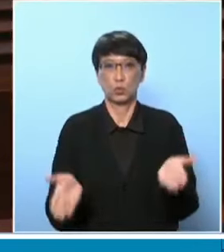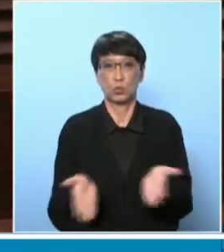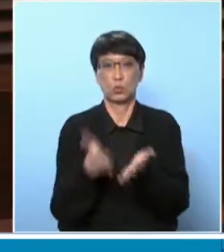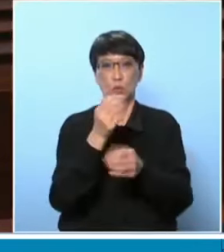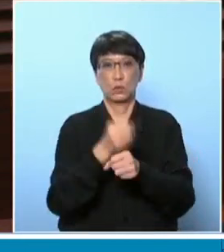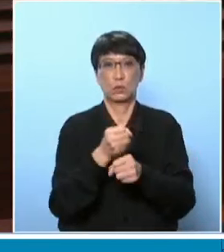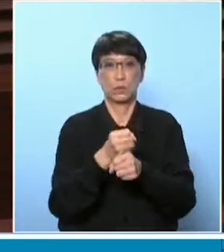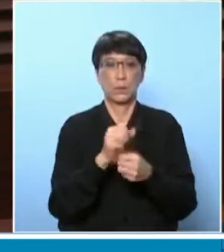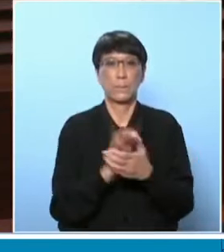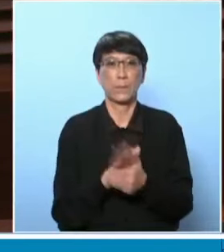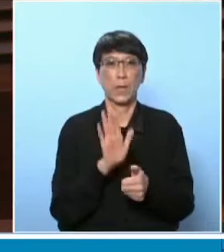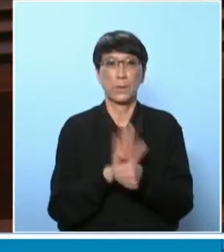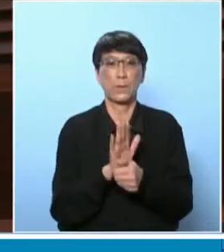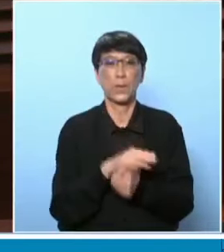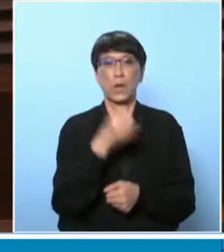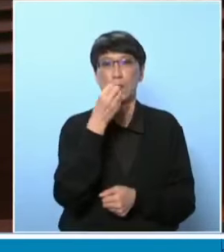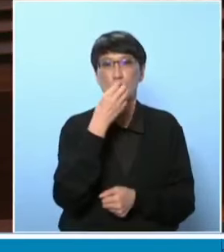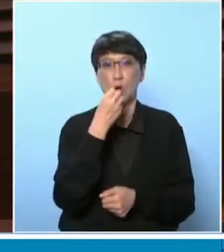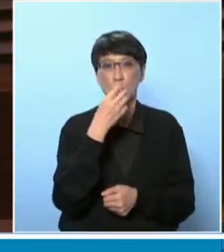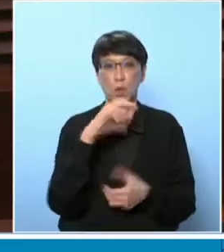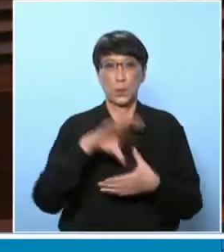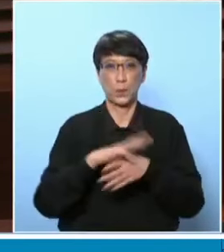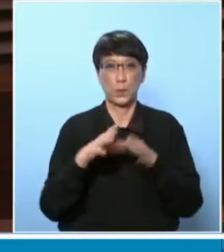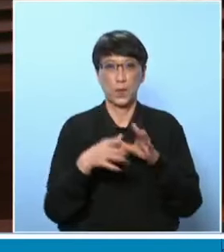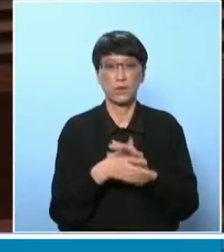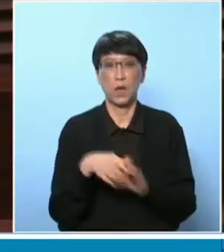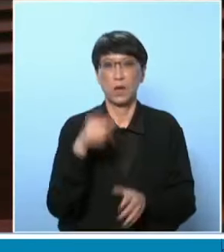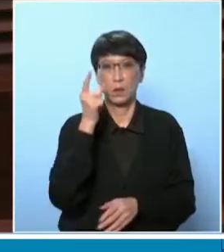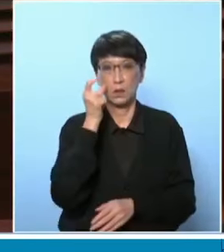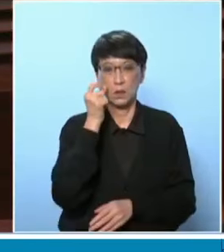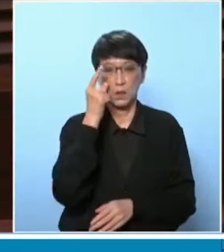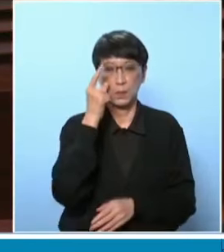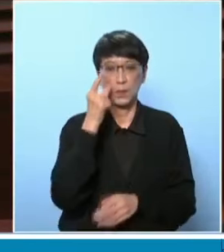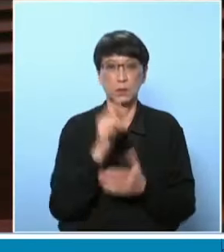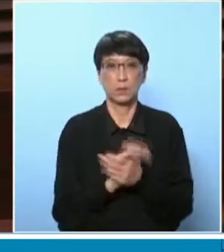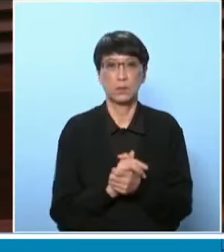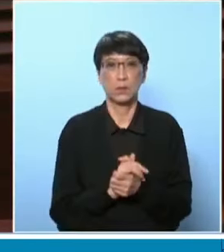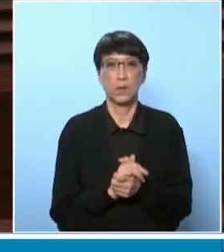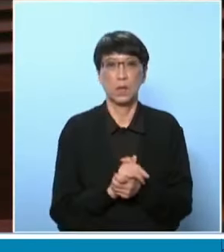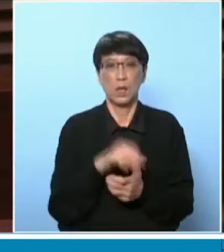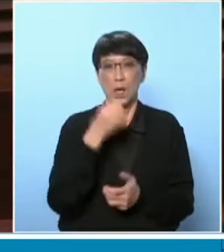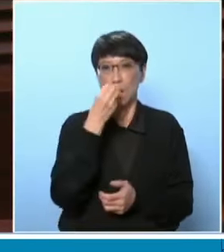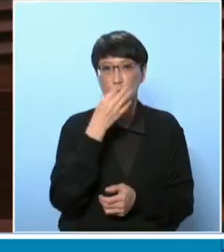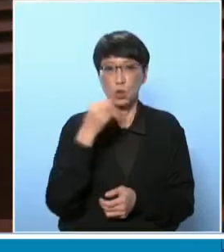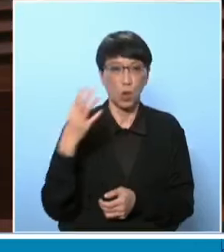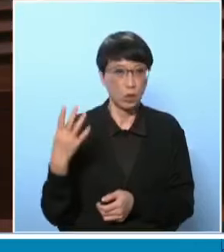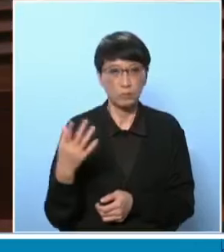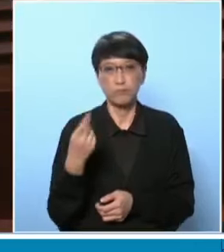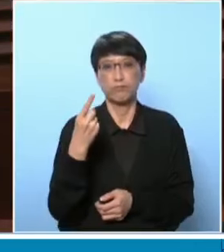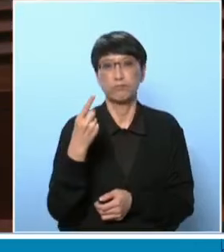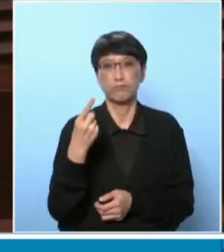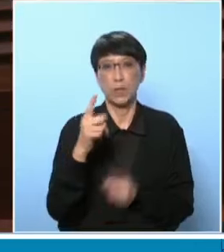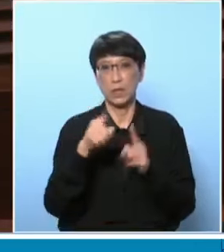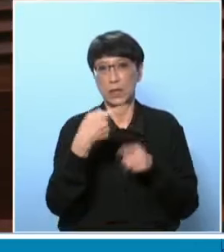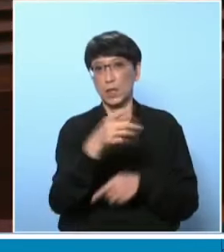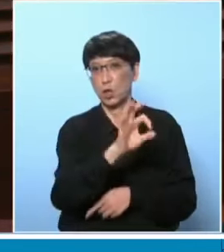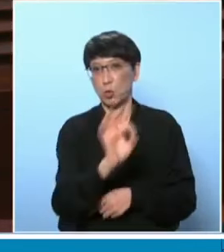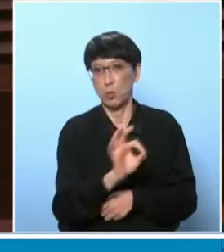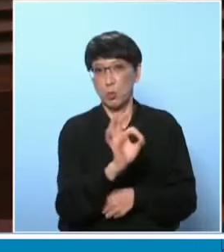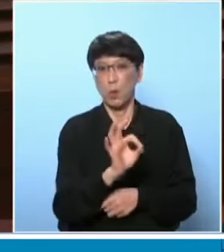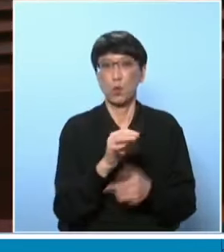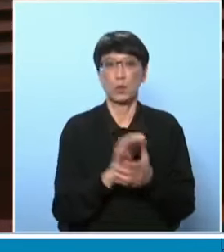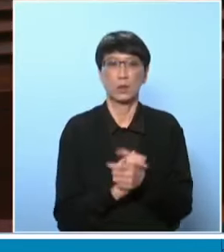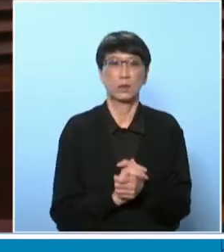作，令到香港我哋文化嘅特色，只可以喺香港揾到嘅一啲嘅特